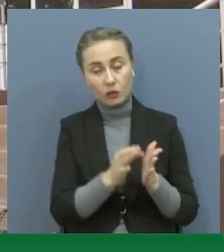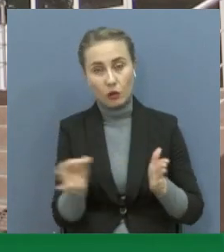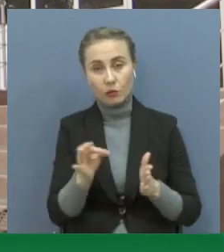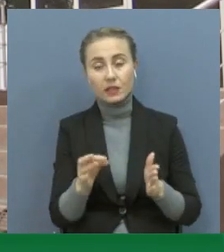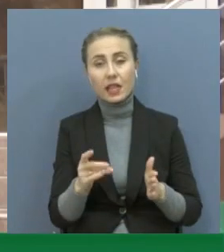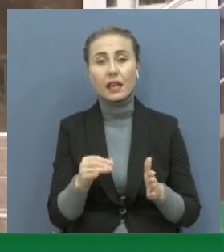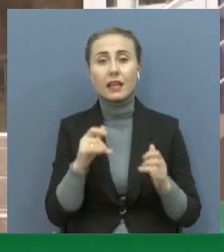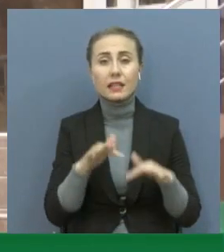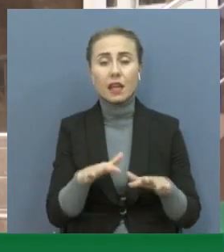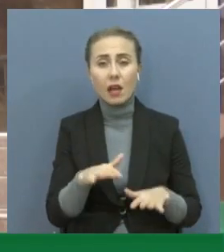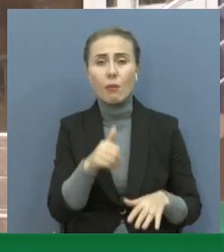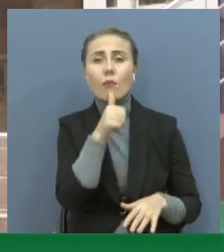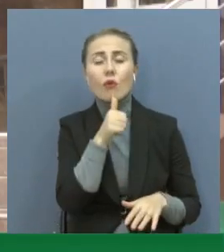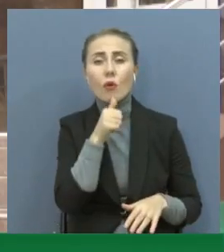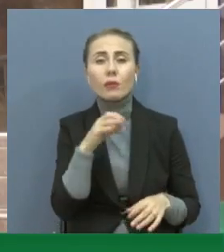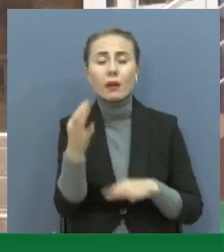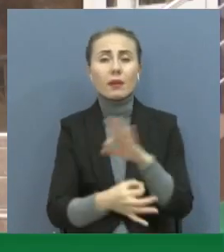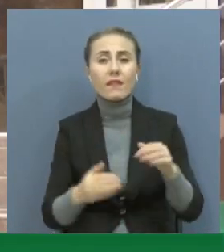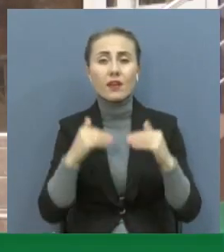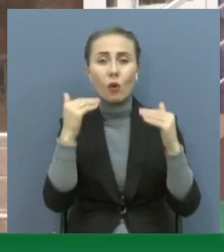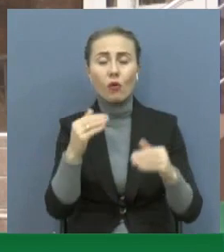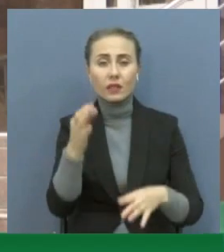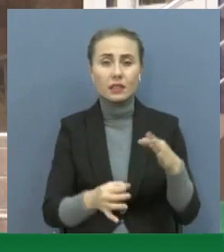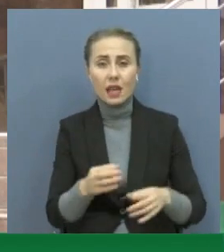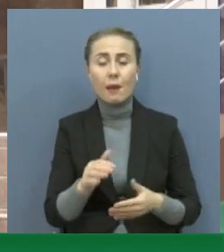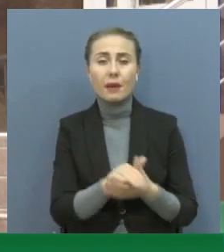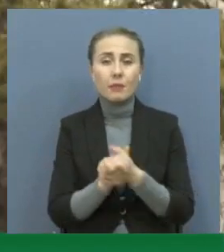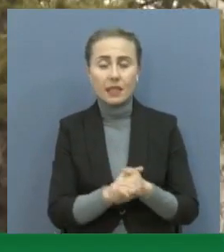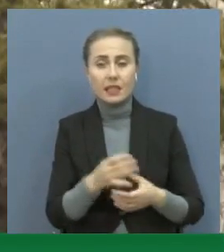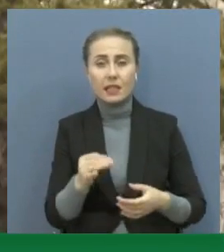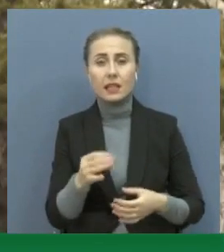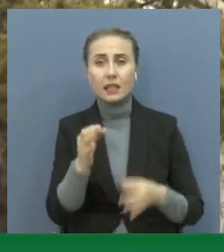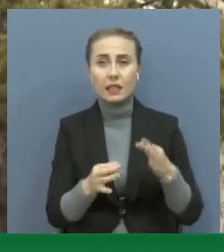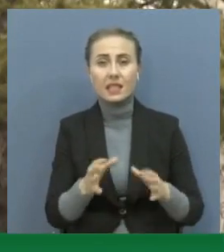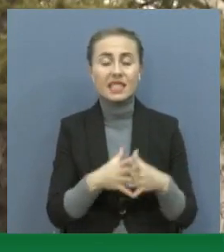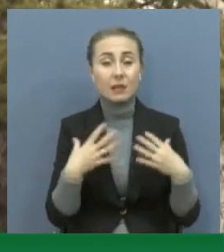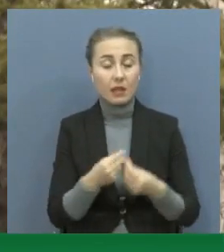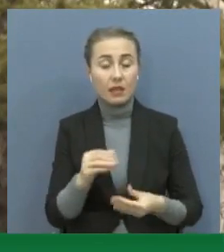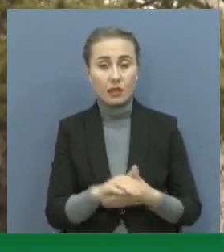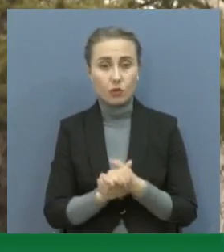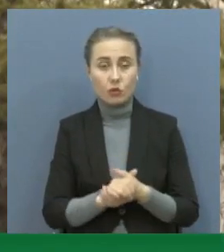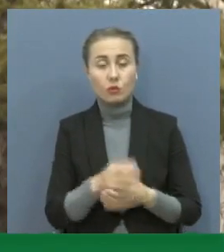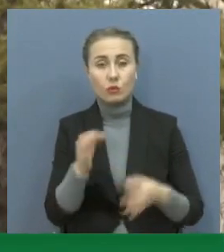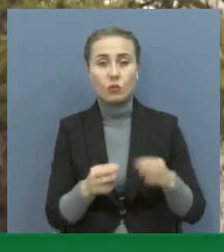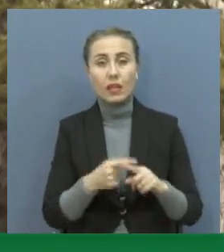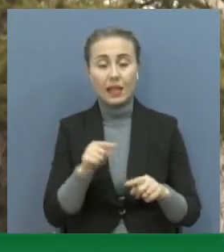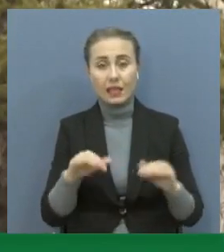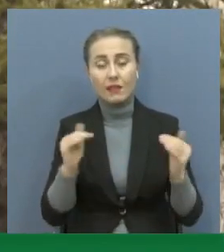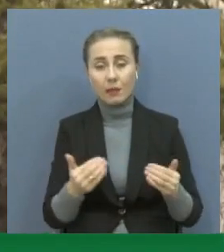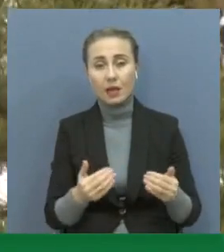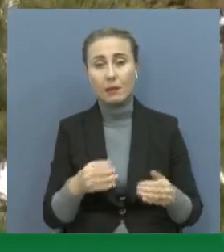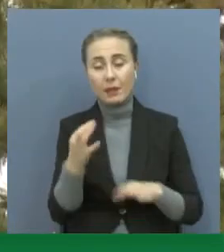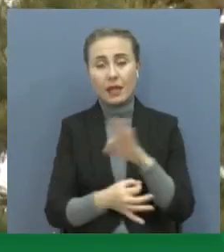области реализуются пилотные проекты Верховного суда, примирительные процедуры в суде и семейный суд. В рамках данного проекта также